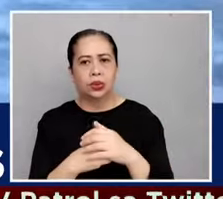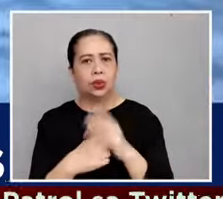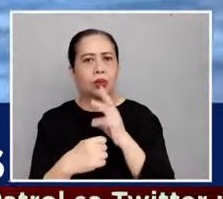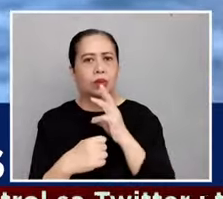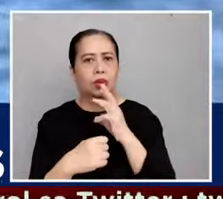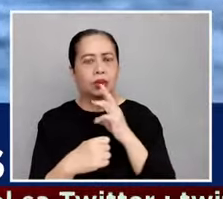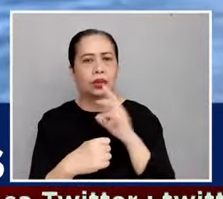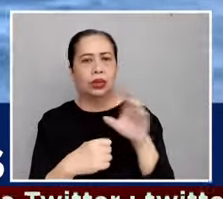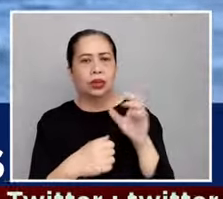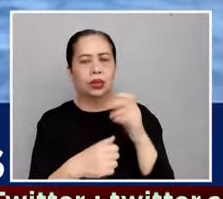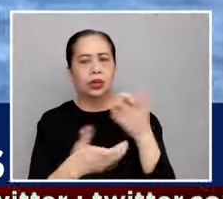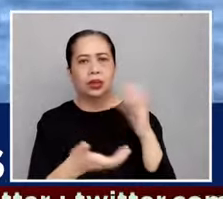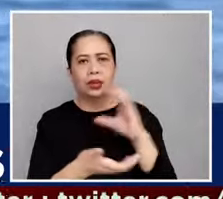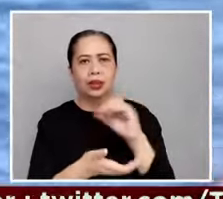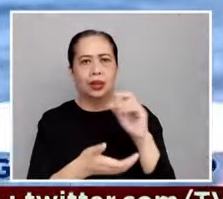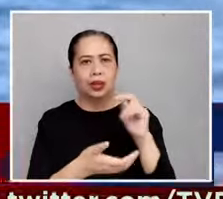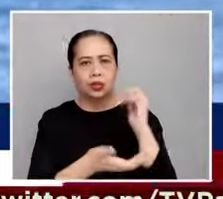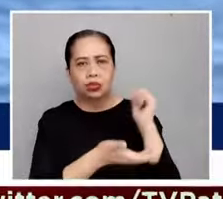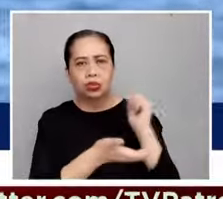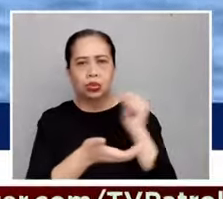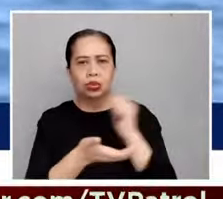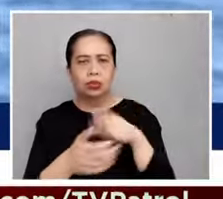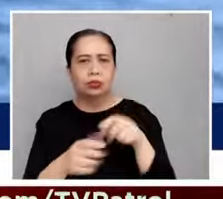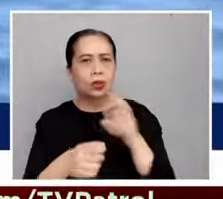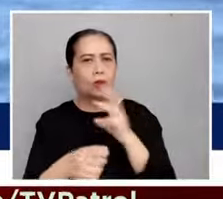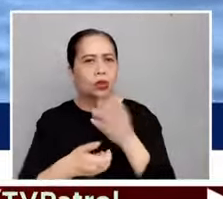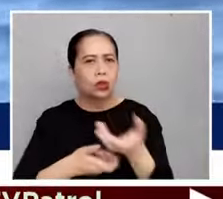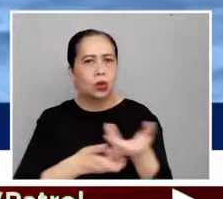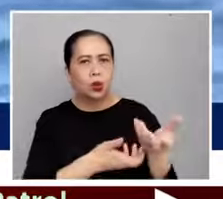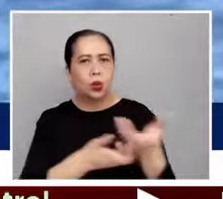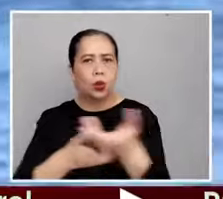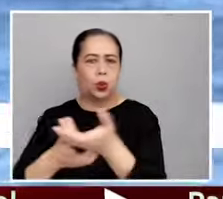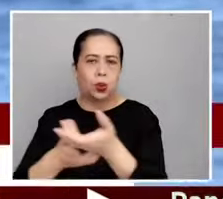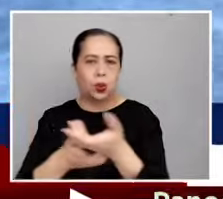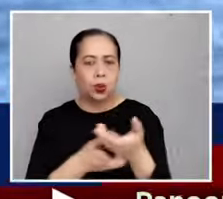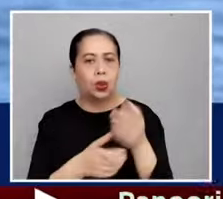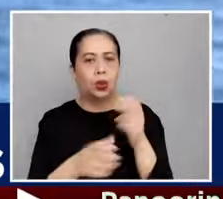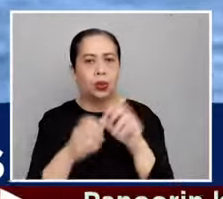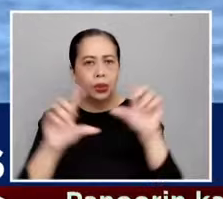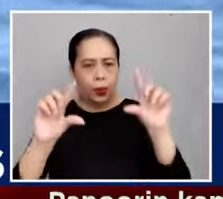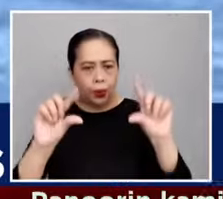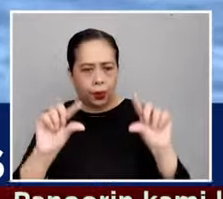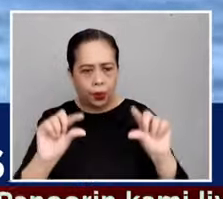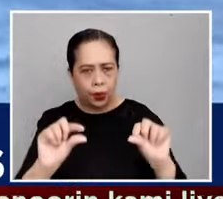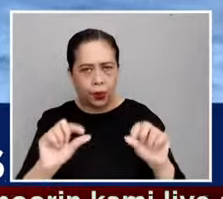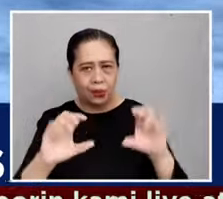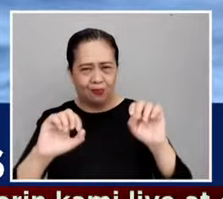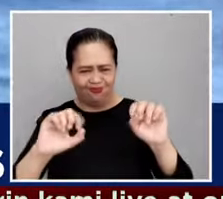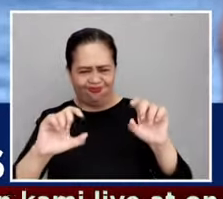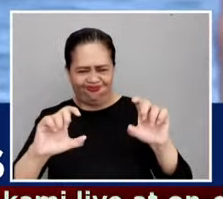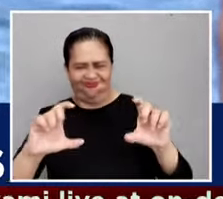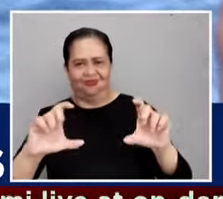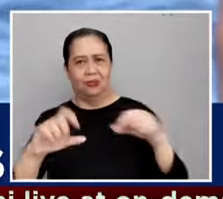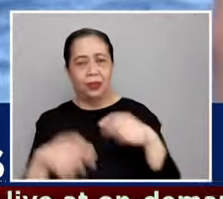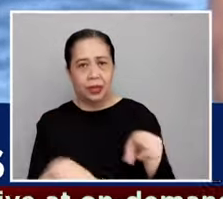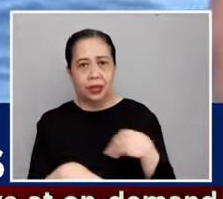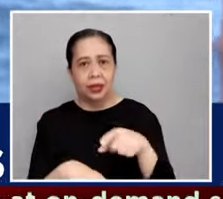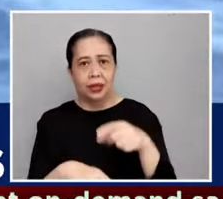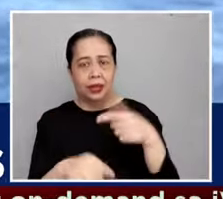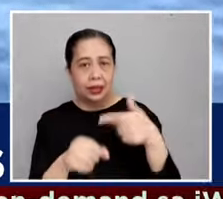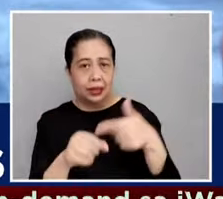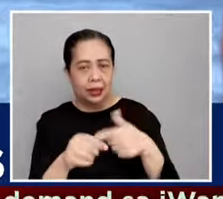cannon. Nakakatulong yung pag-spray ng tubig para panipisin niya yung makakapal na